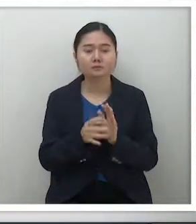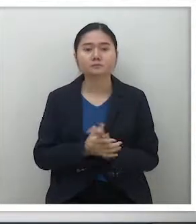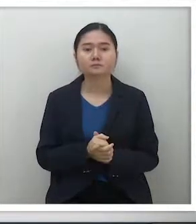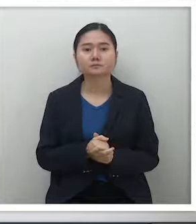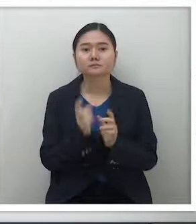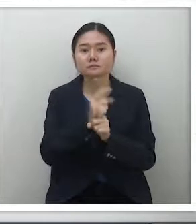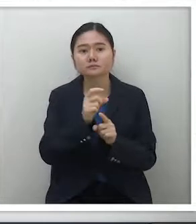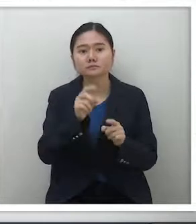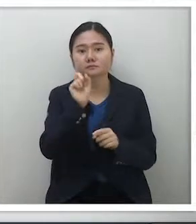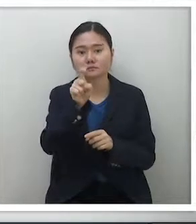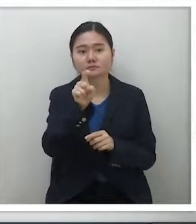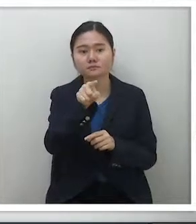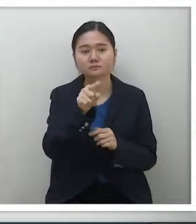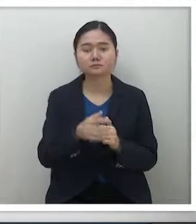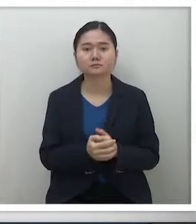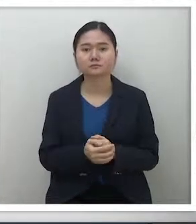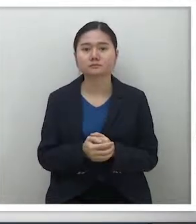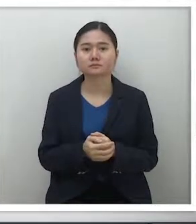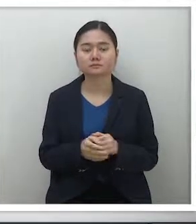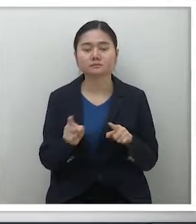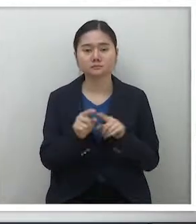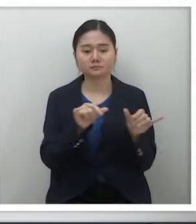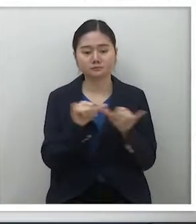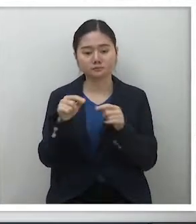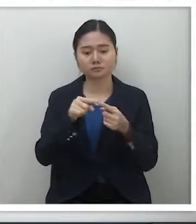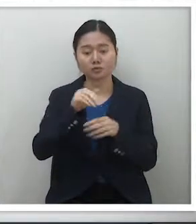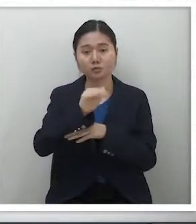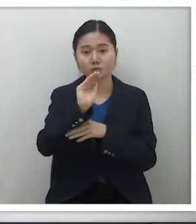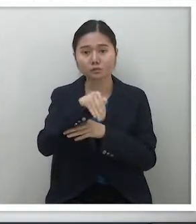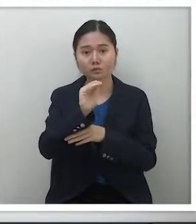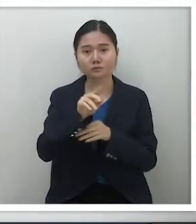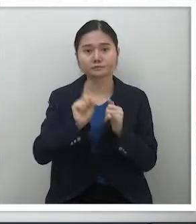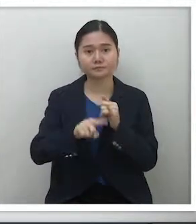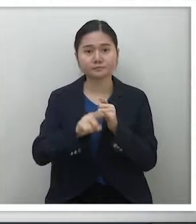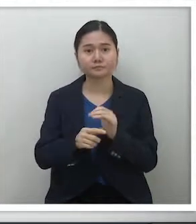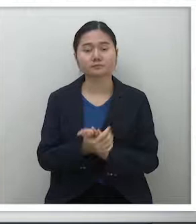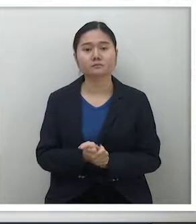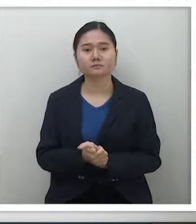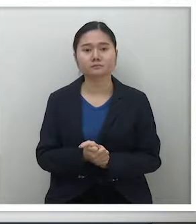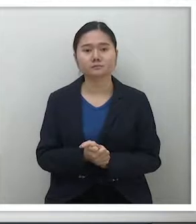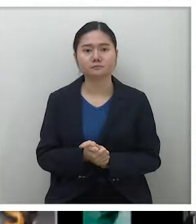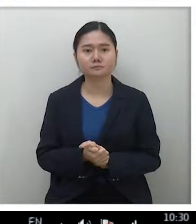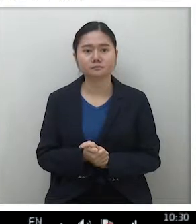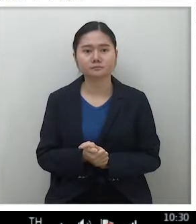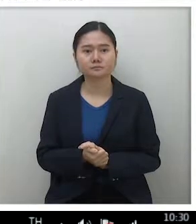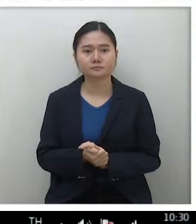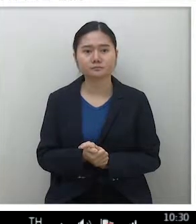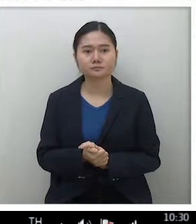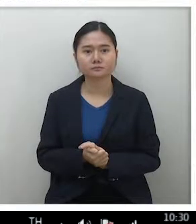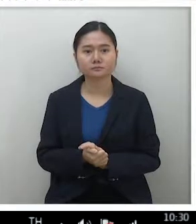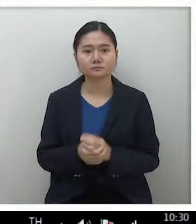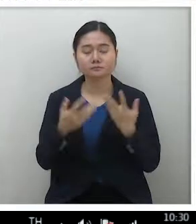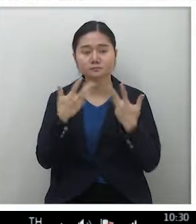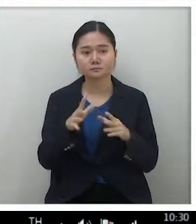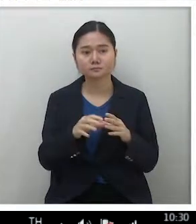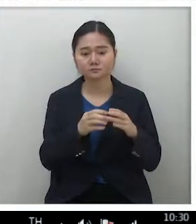บทีเขาก็ขยับปลายงวงพอนึกออกไหมครับนะและชุดพว